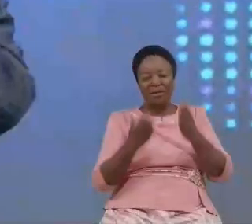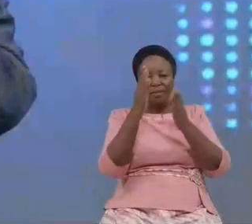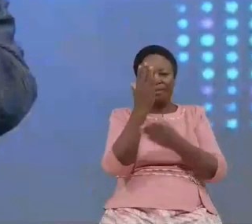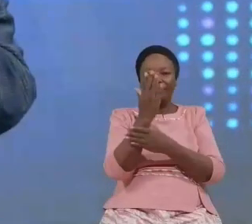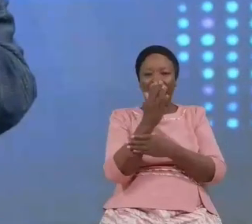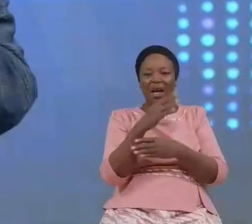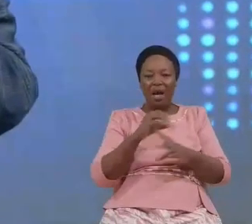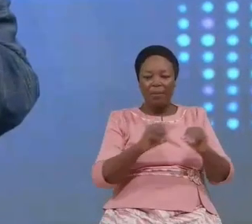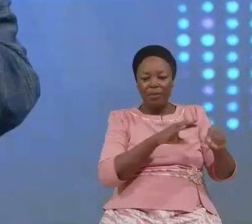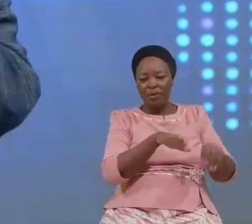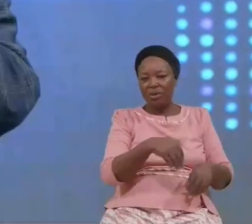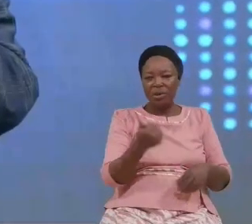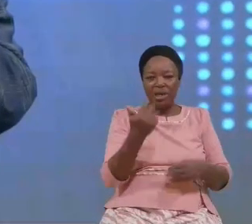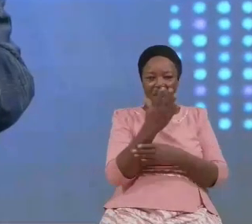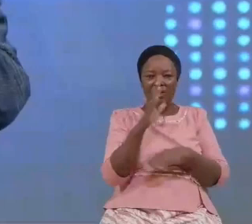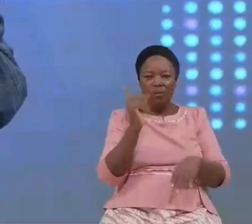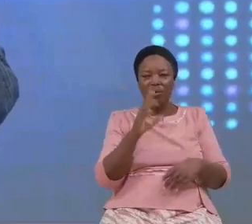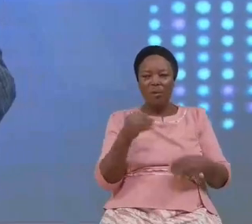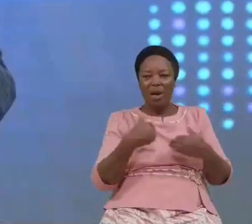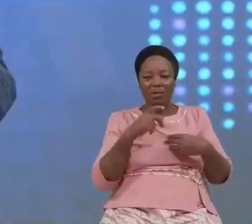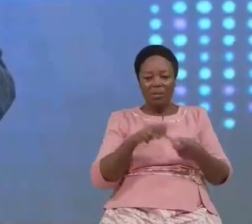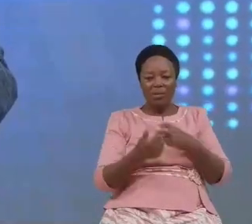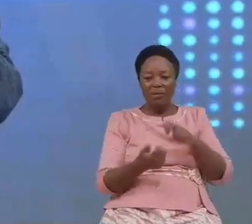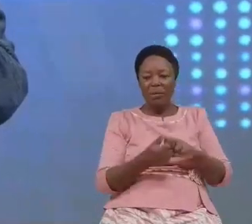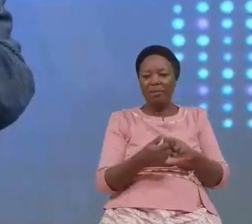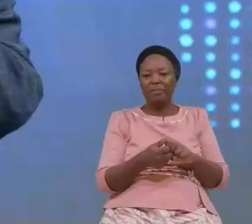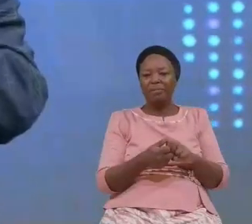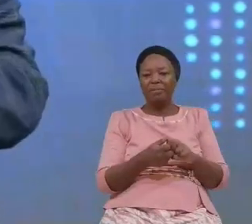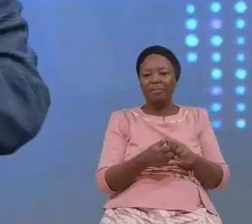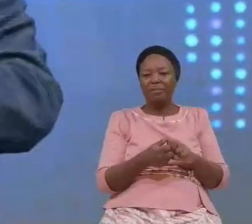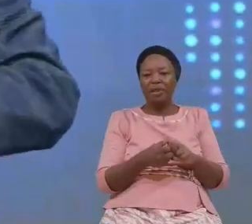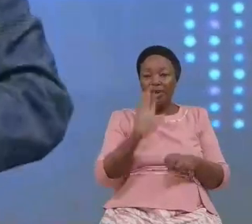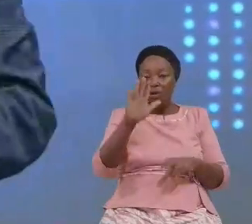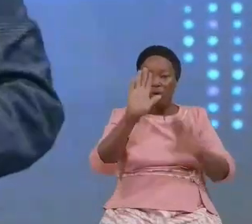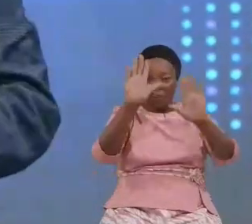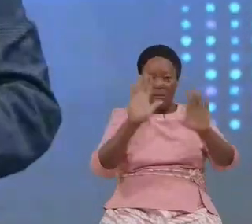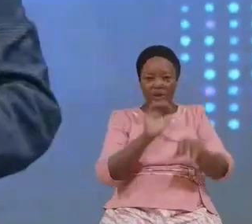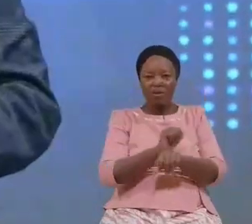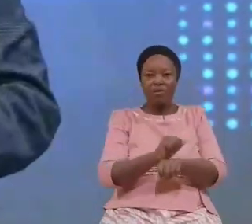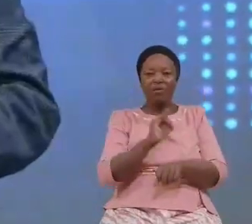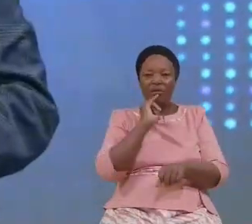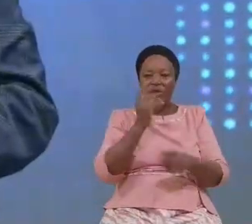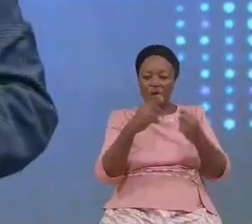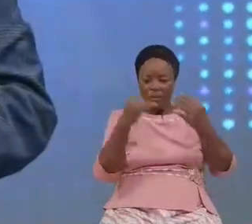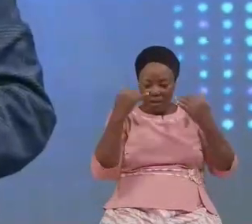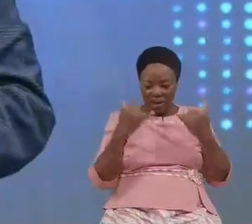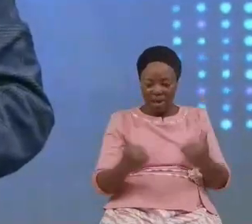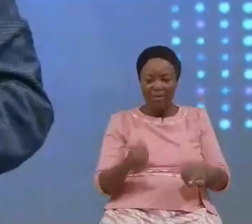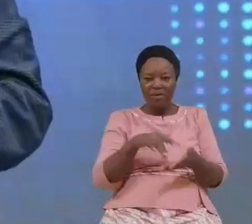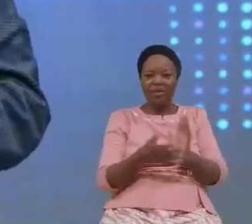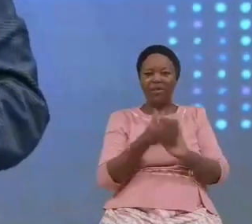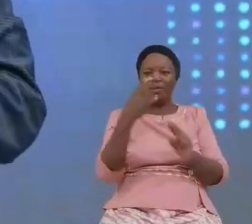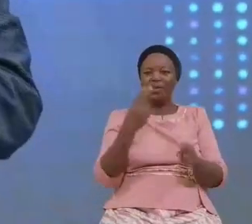lève la main et impose la main là où tu as le défi tu miracle vient